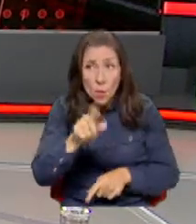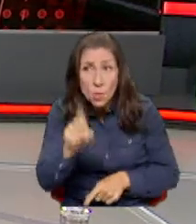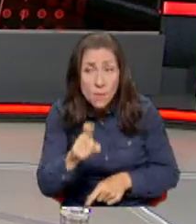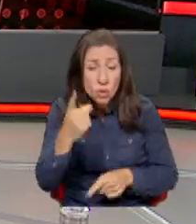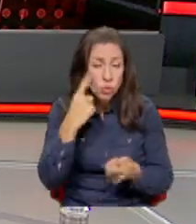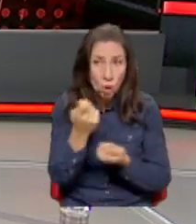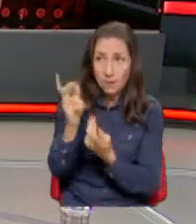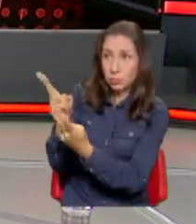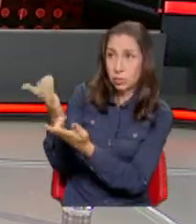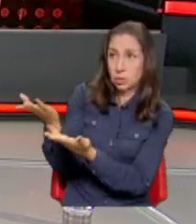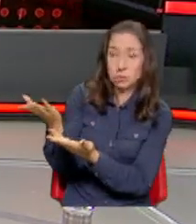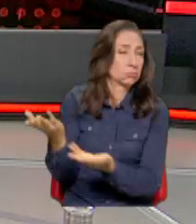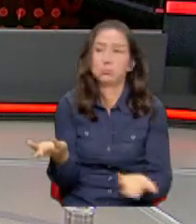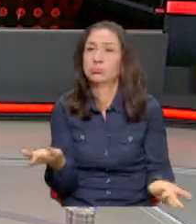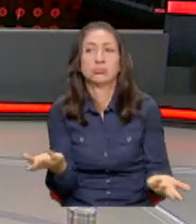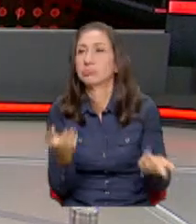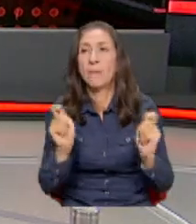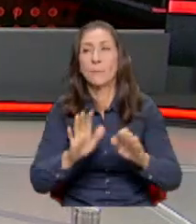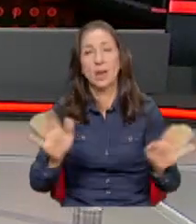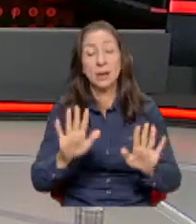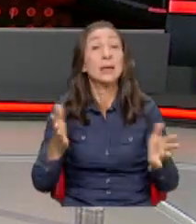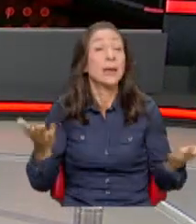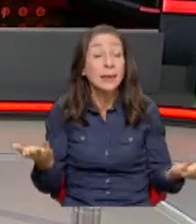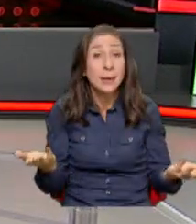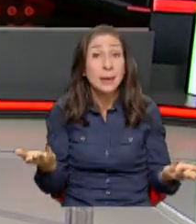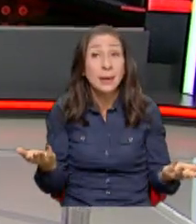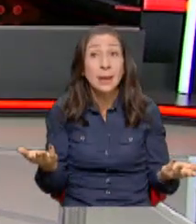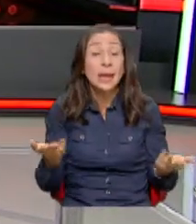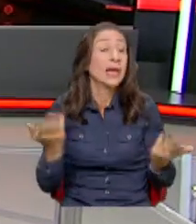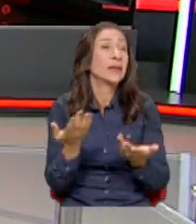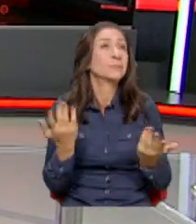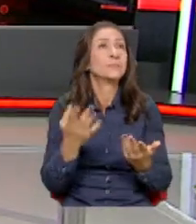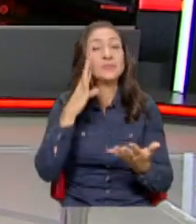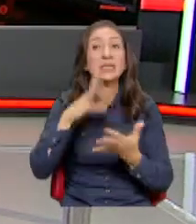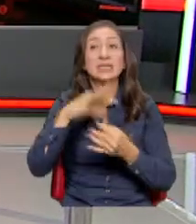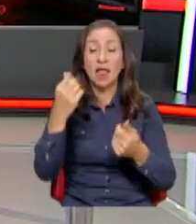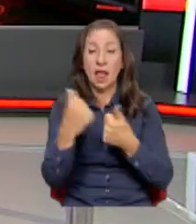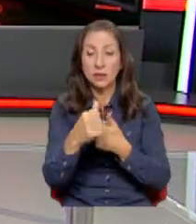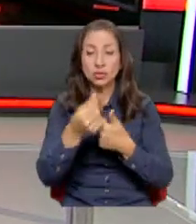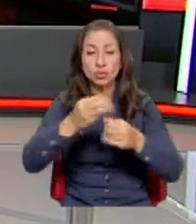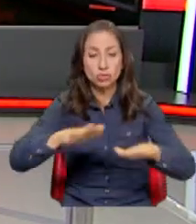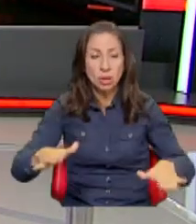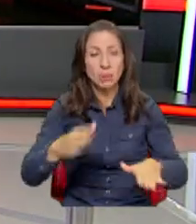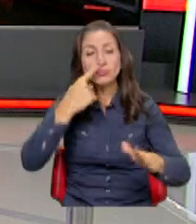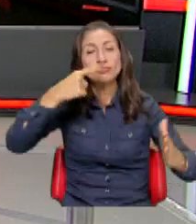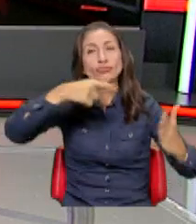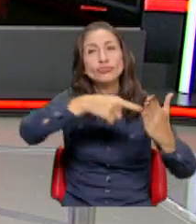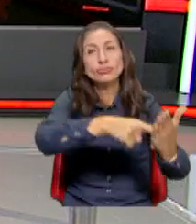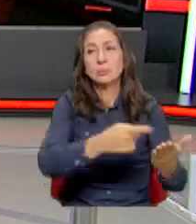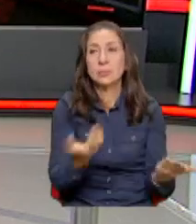mı bir hükümetin görevi bu yok Bunları yapmıyorlar Efendim insanların evliliği ile çocuğuna şuna